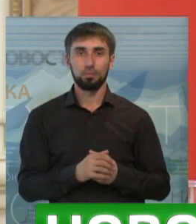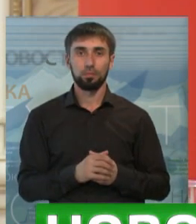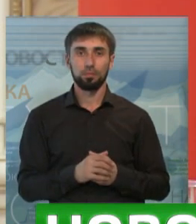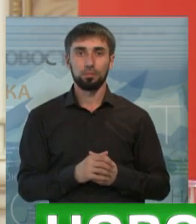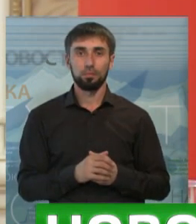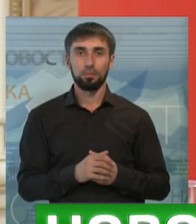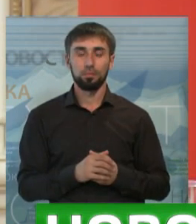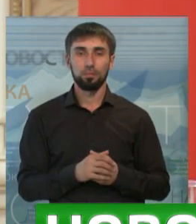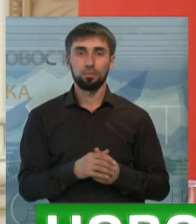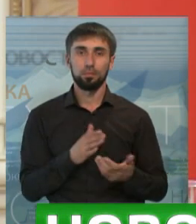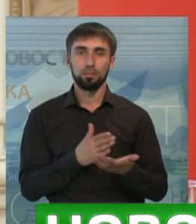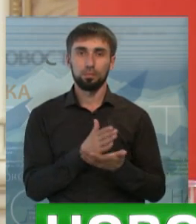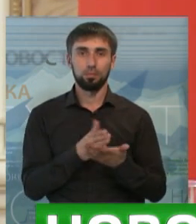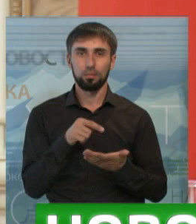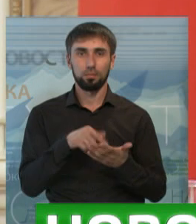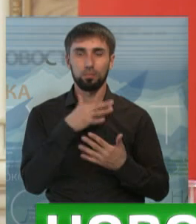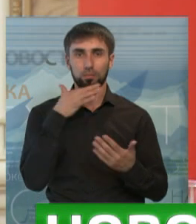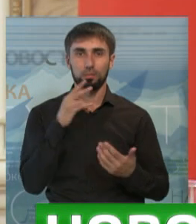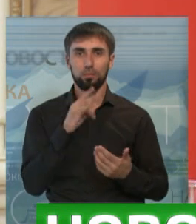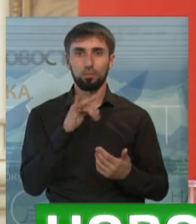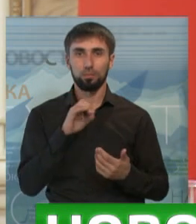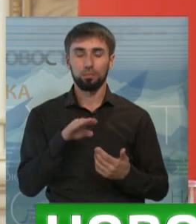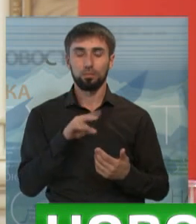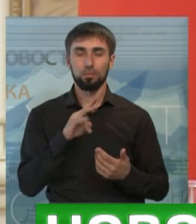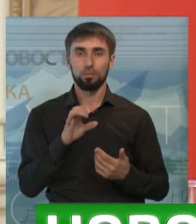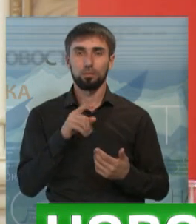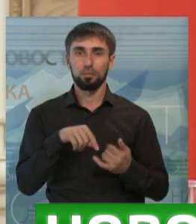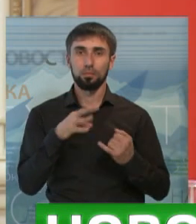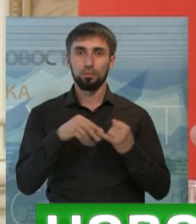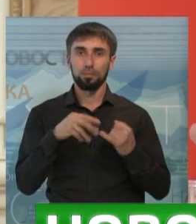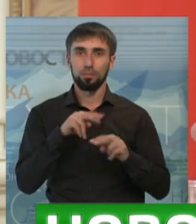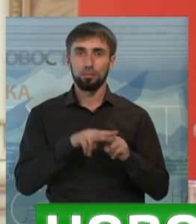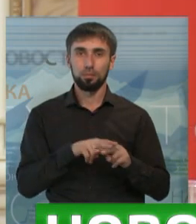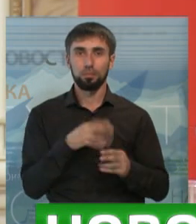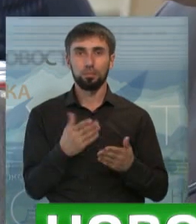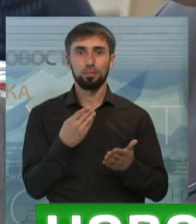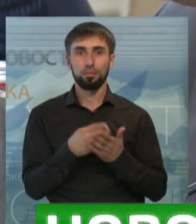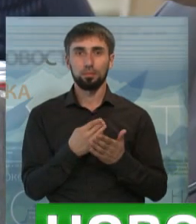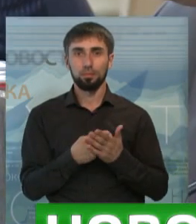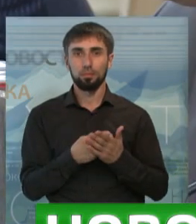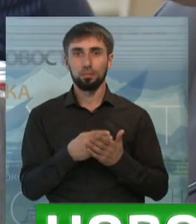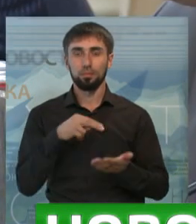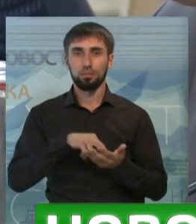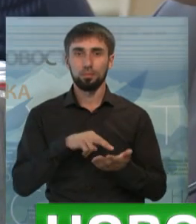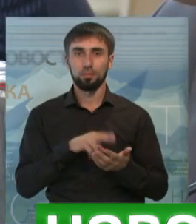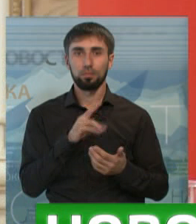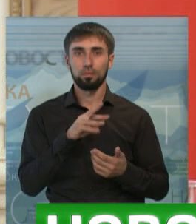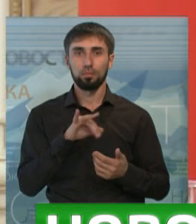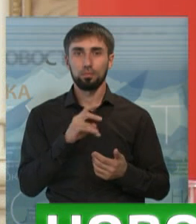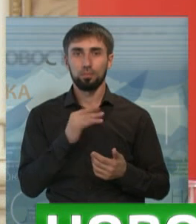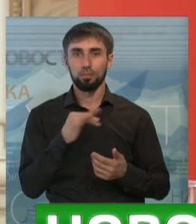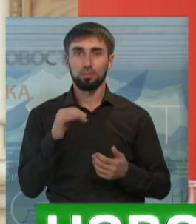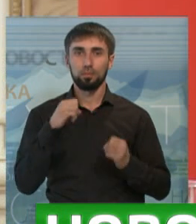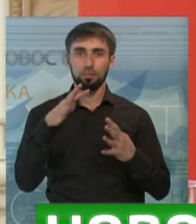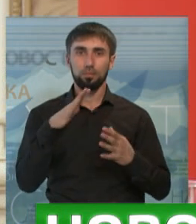исходить там много нюанс место расположения земля там до финансовая составляющая коммуникационные свет